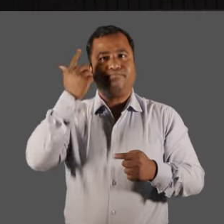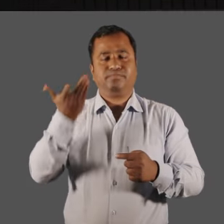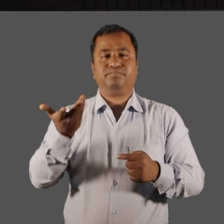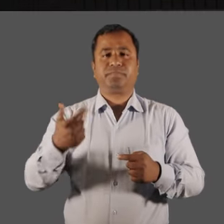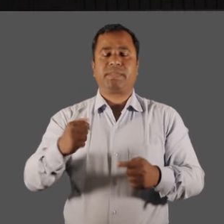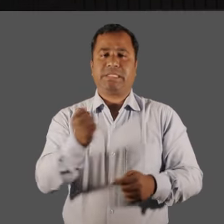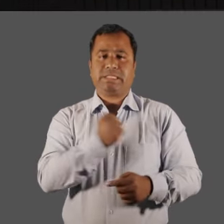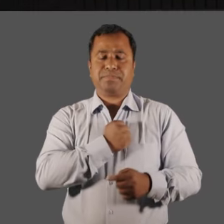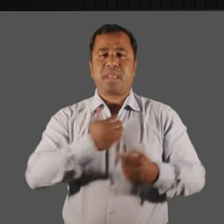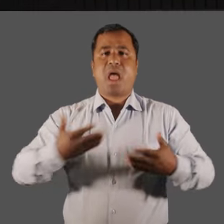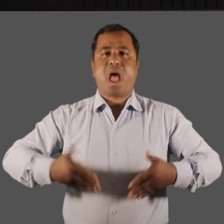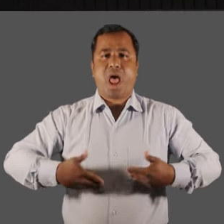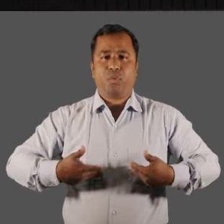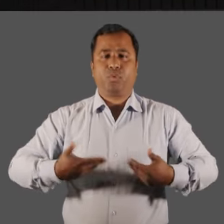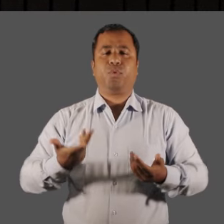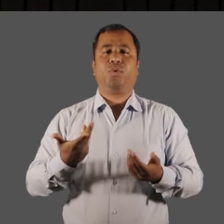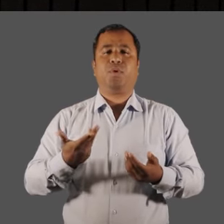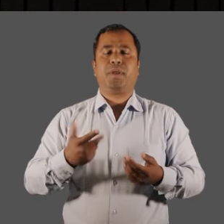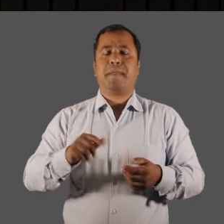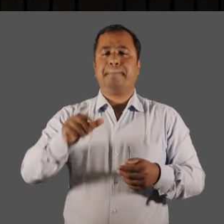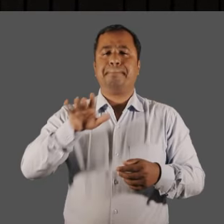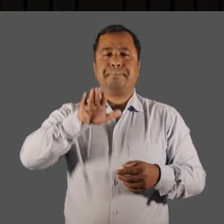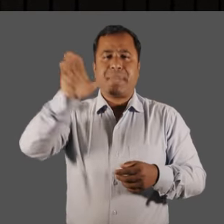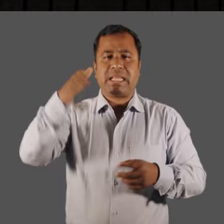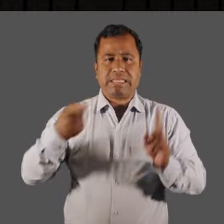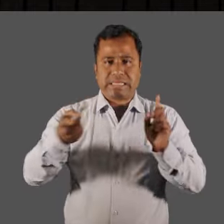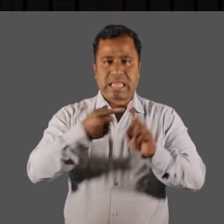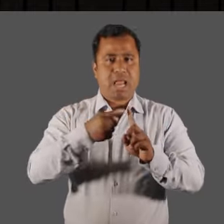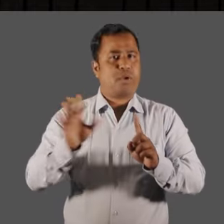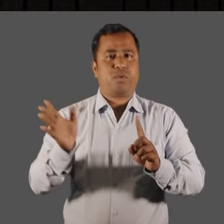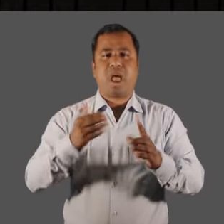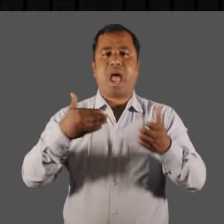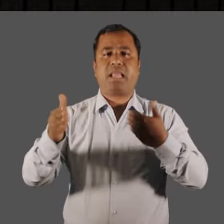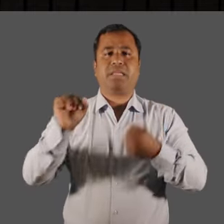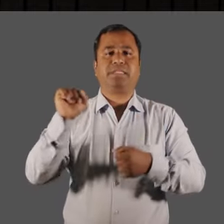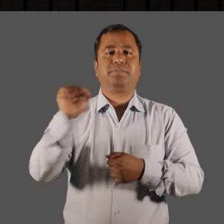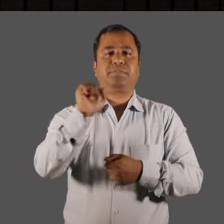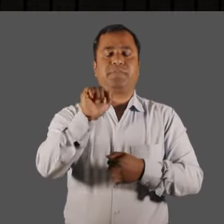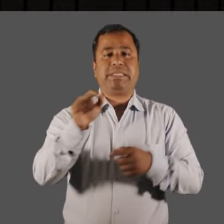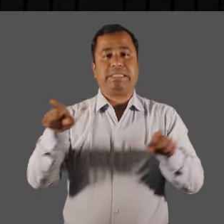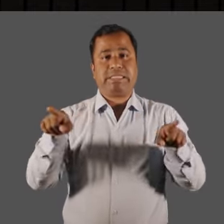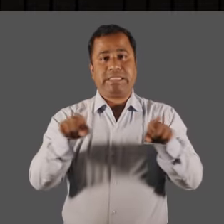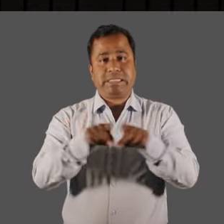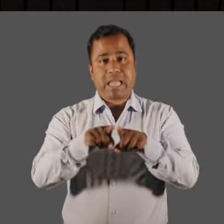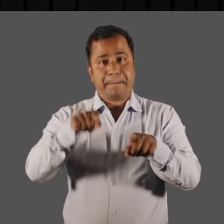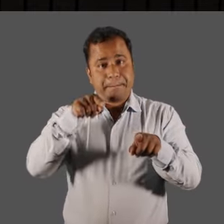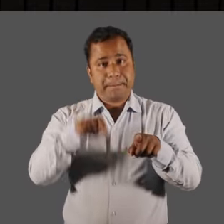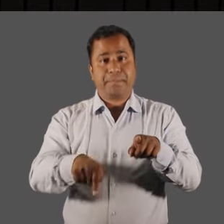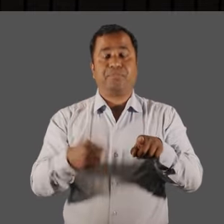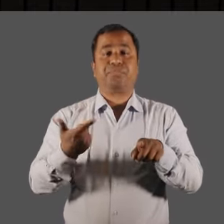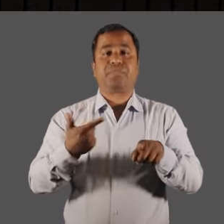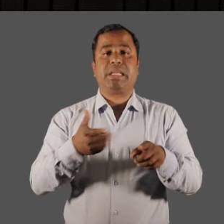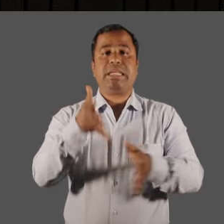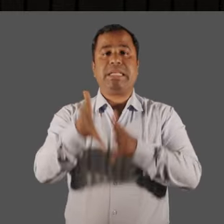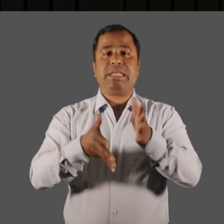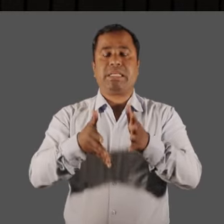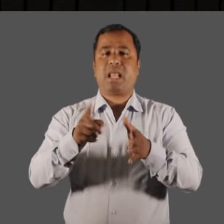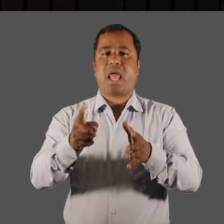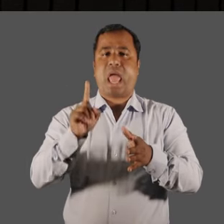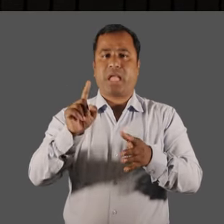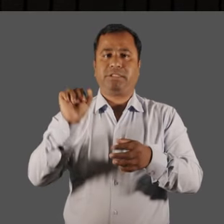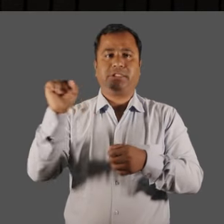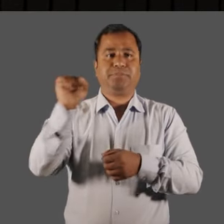ফেস্টিভ গুলো, আমাদের উৎসবগুলোর ভিন্নতা আছে। এই যে ভিন্ন ভিন্ন ব্যাপারগুলো, সেগুলো তো আসলে একটা স্পেসিফিক সাইন দিয়ে কখনোই